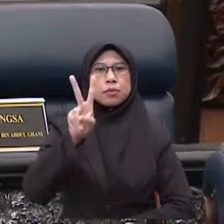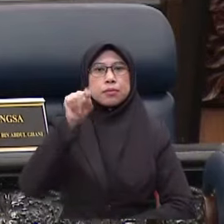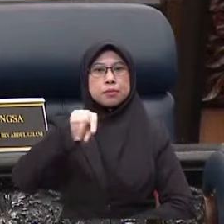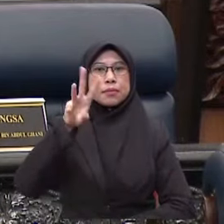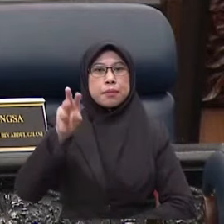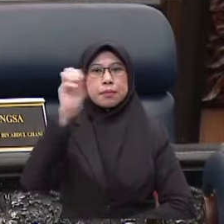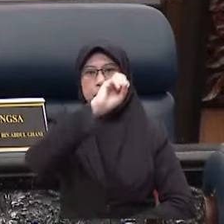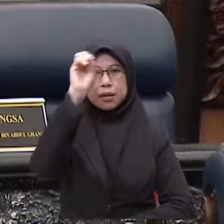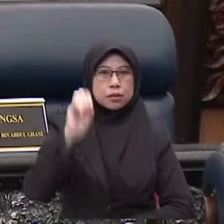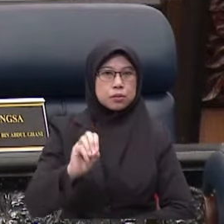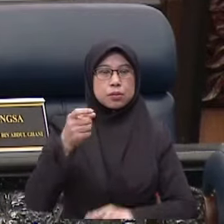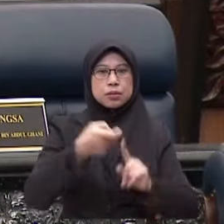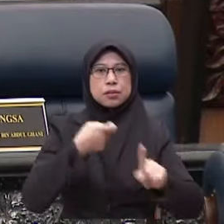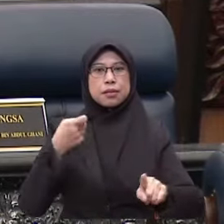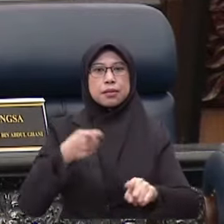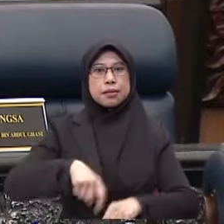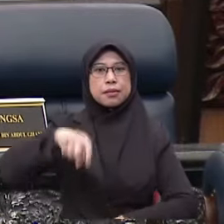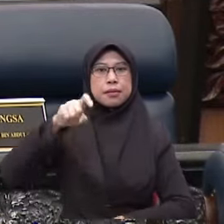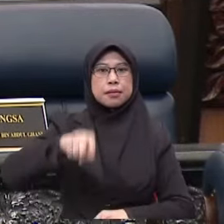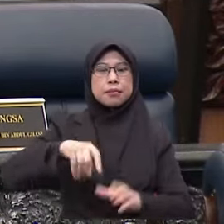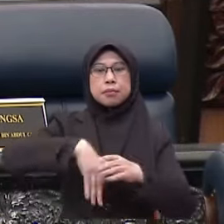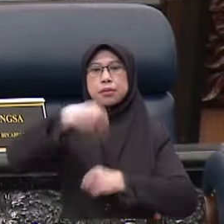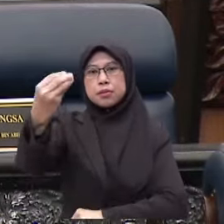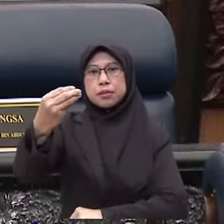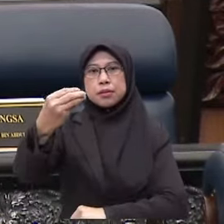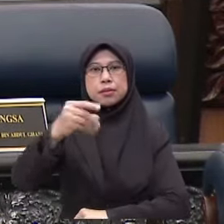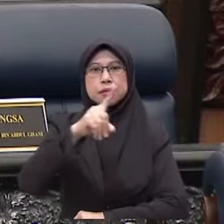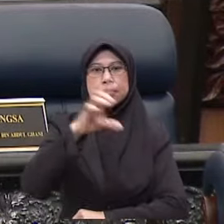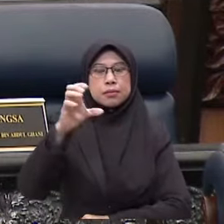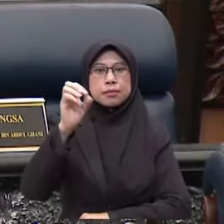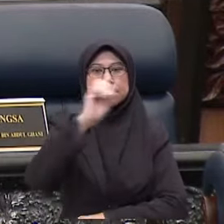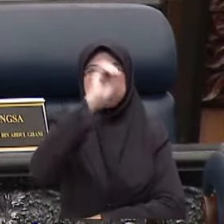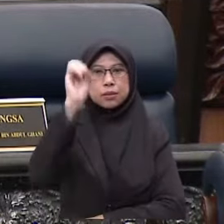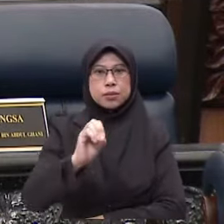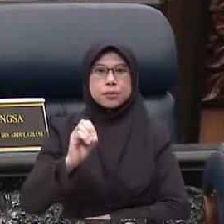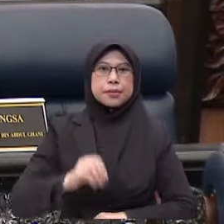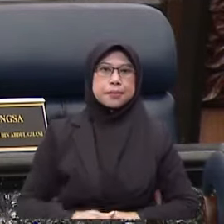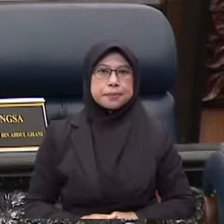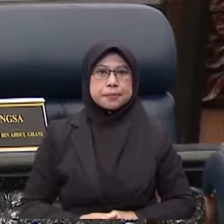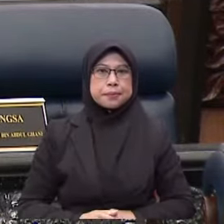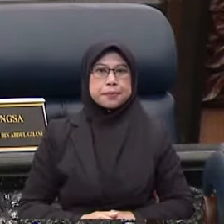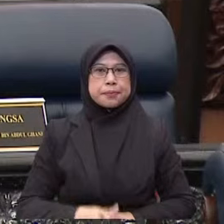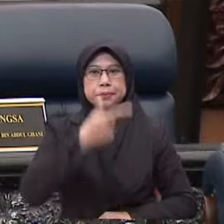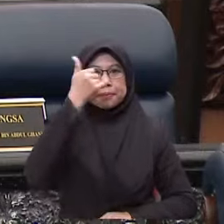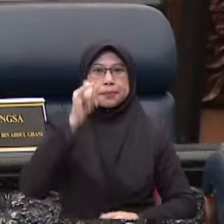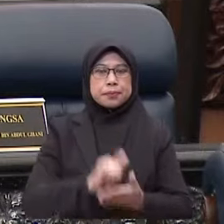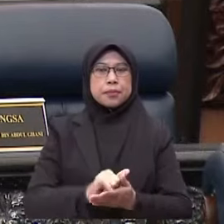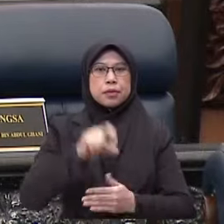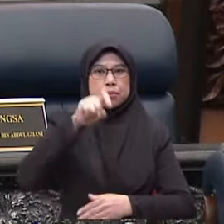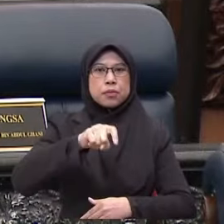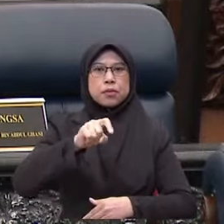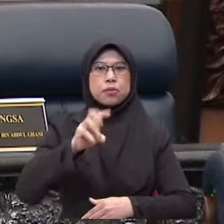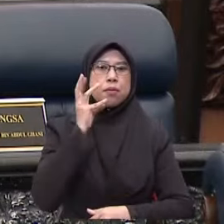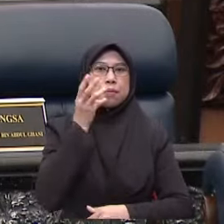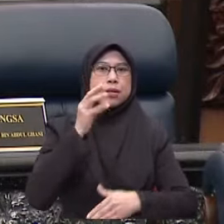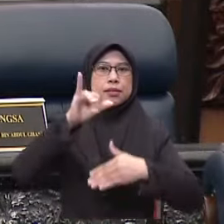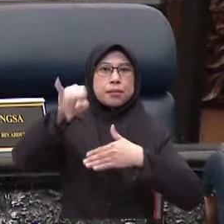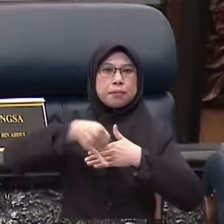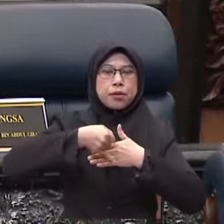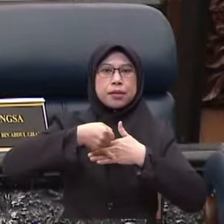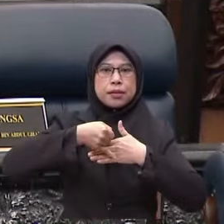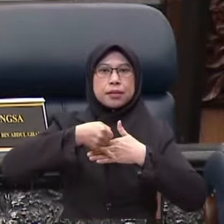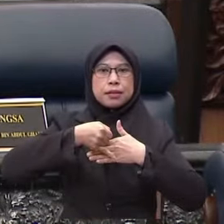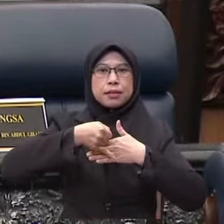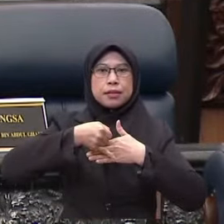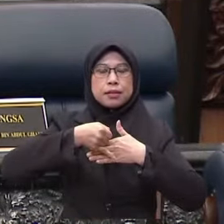62.6% daripada kepeluaran kita 100% sudah tentu kita memerlukan import